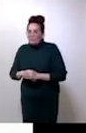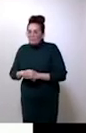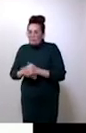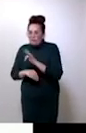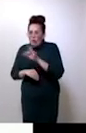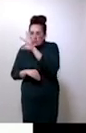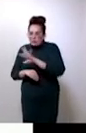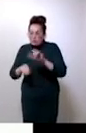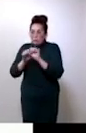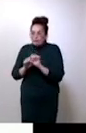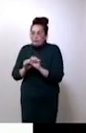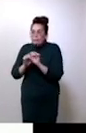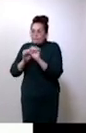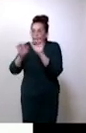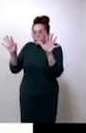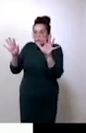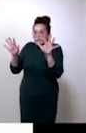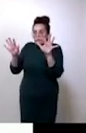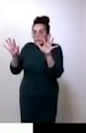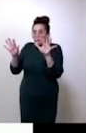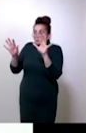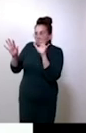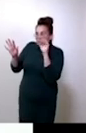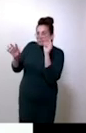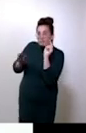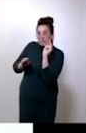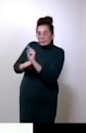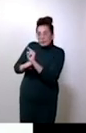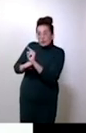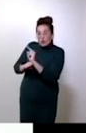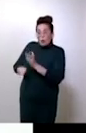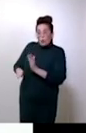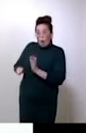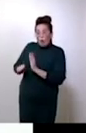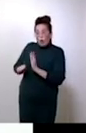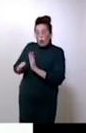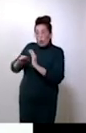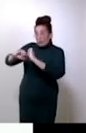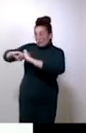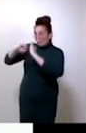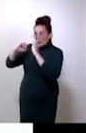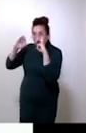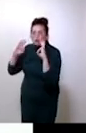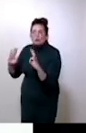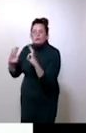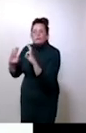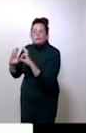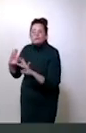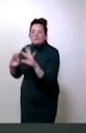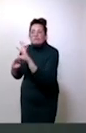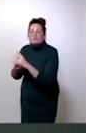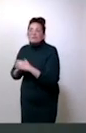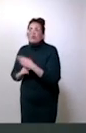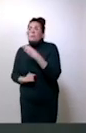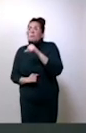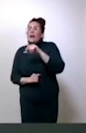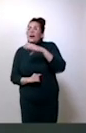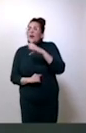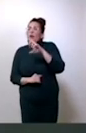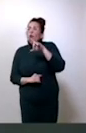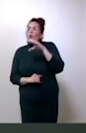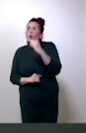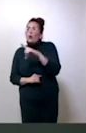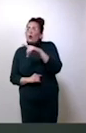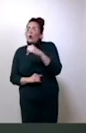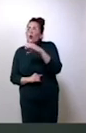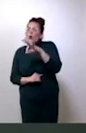les sites d'aménagement bordelais. Je rappelle juste rapidement qu'un macrolot, c'est un aménageur qui cède à un ou plusieurs opérateurs